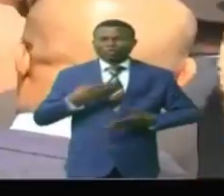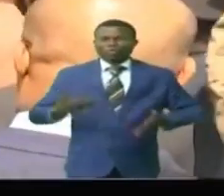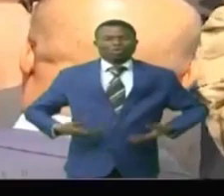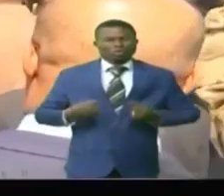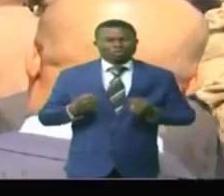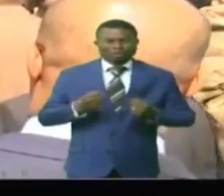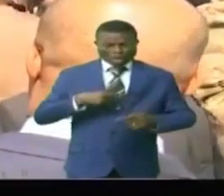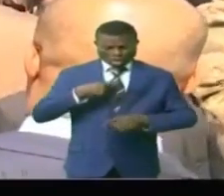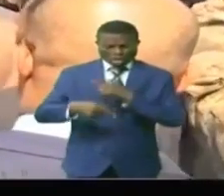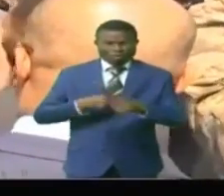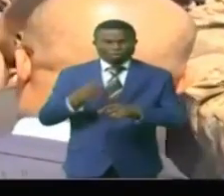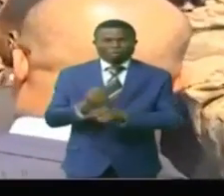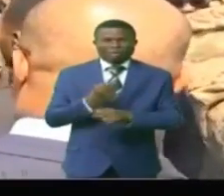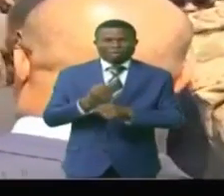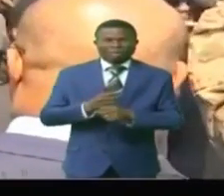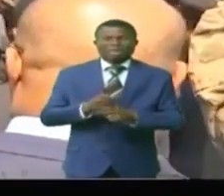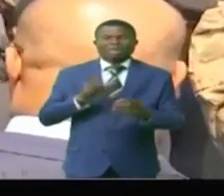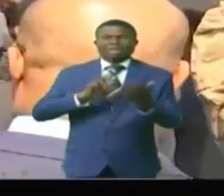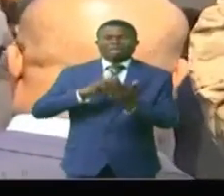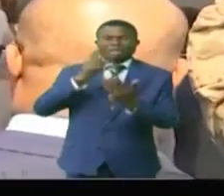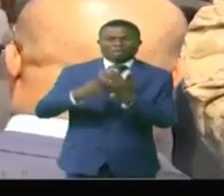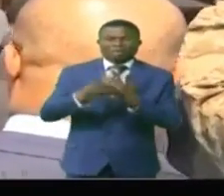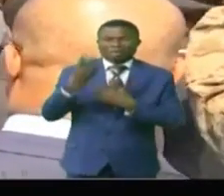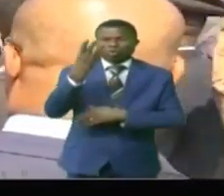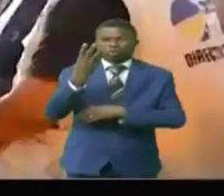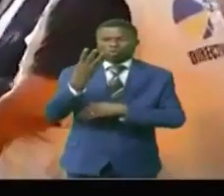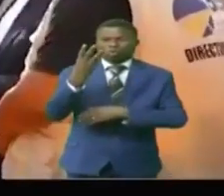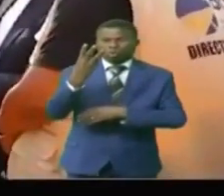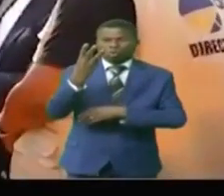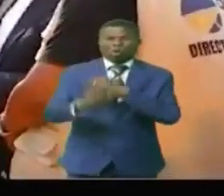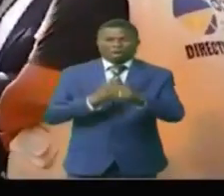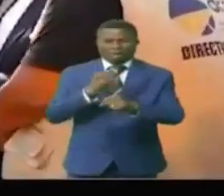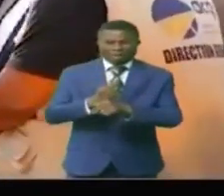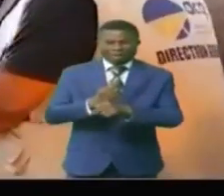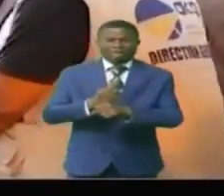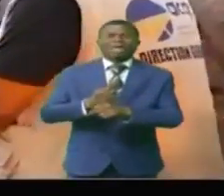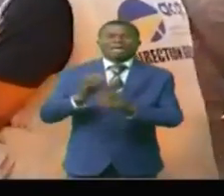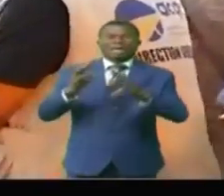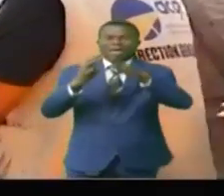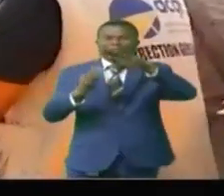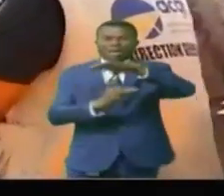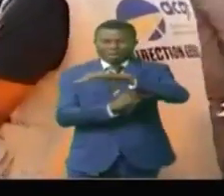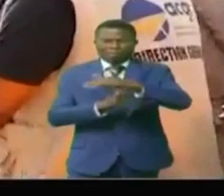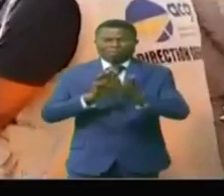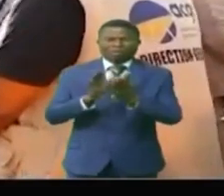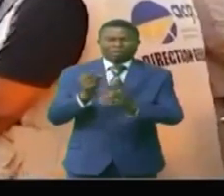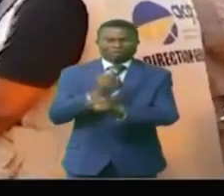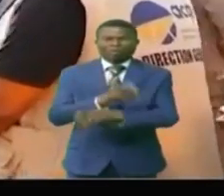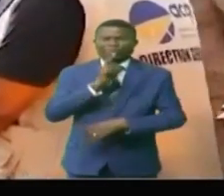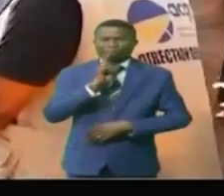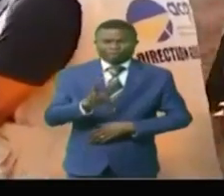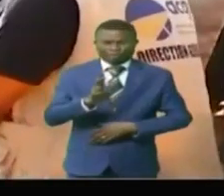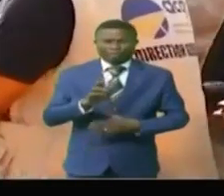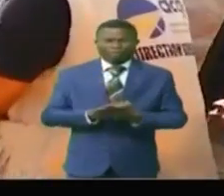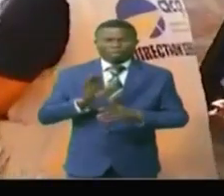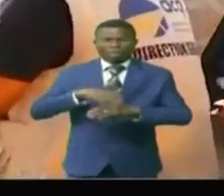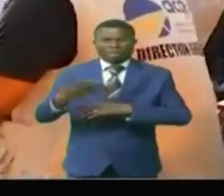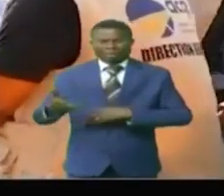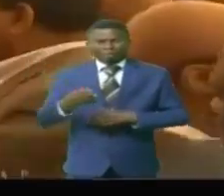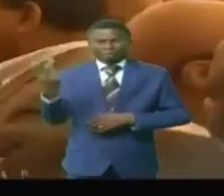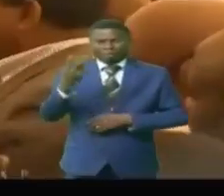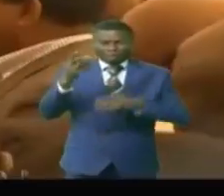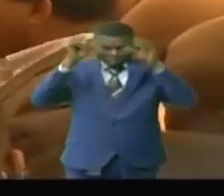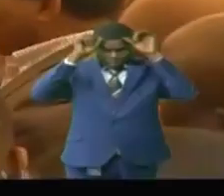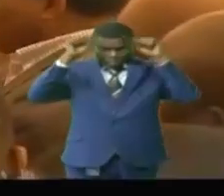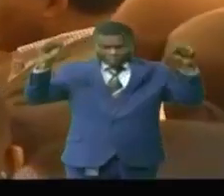Le coup d'envoi donné, le rendez-vous est donc pris dans 3 ans pour l'inauguration de ce projet transfrontalier. Peu après l'événement, les deux chefs